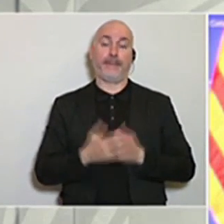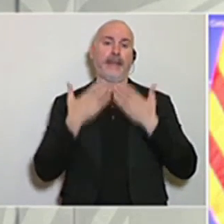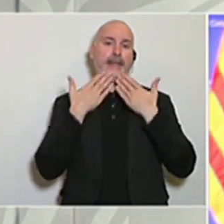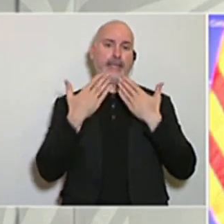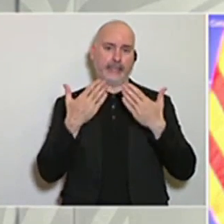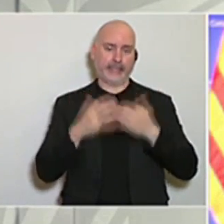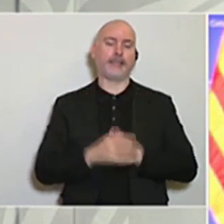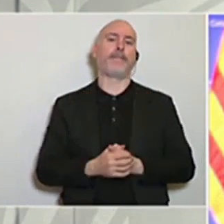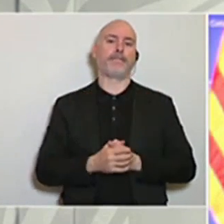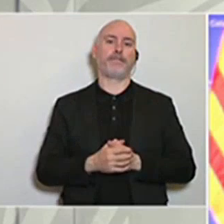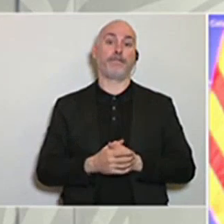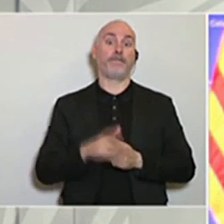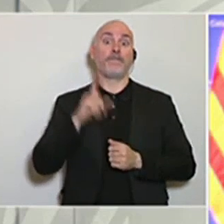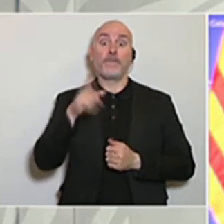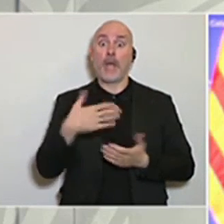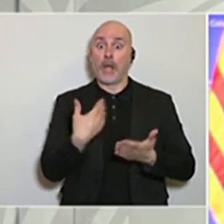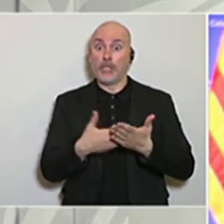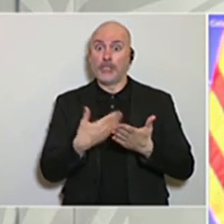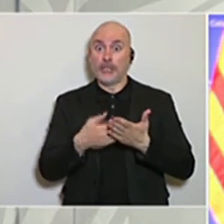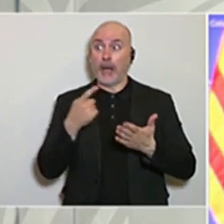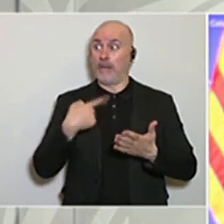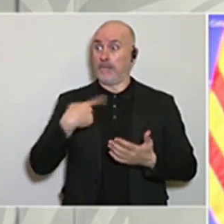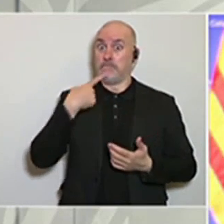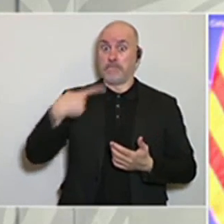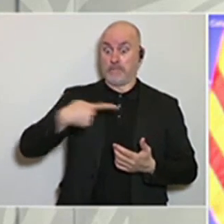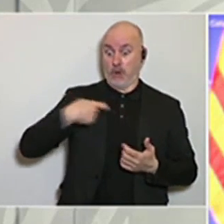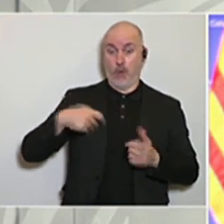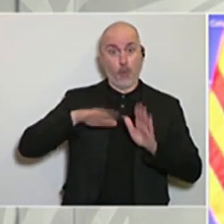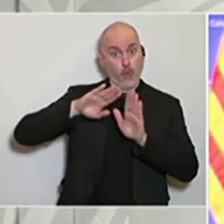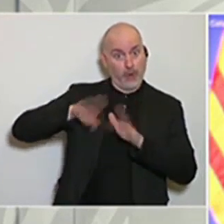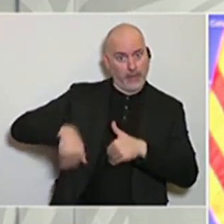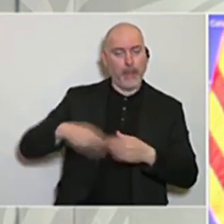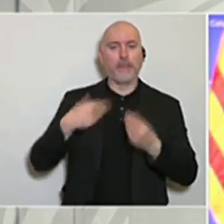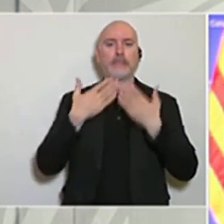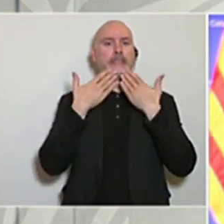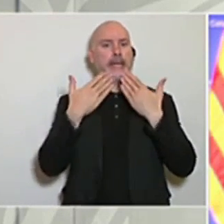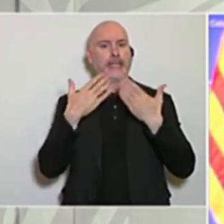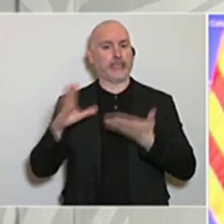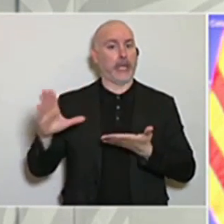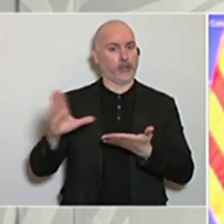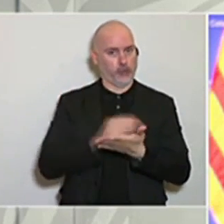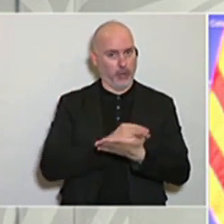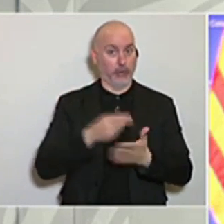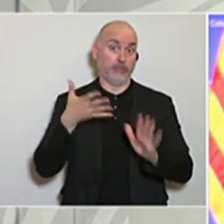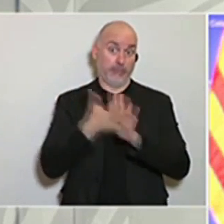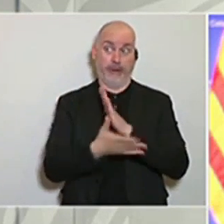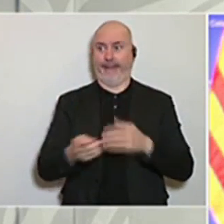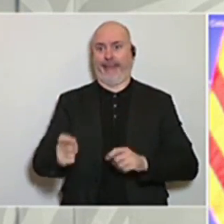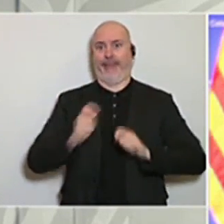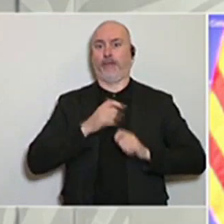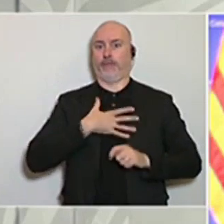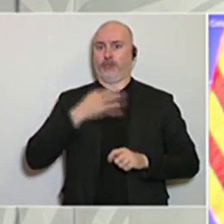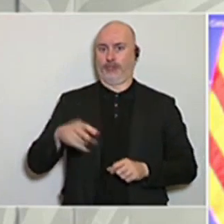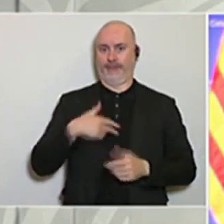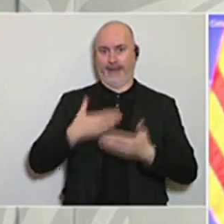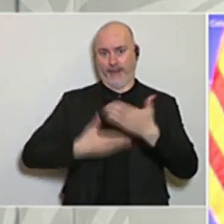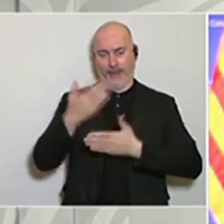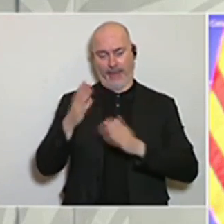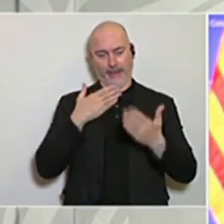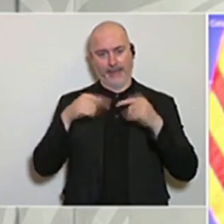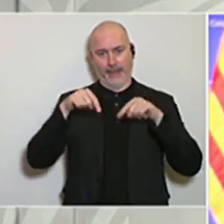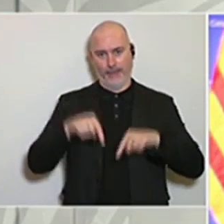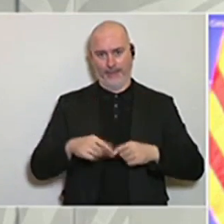Gràcies. Em consta que aquesta era, la darrera pregunta. Moltíssimes gràcies a tothom per haver fet possible la roda de premsa d'avui.